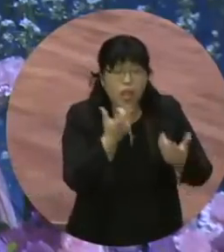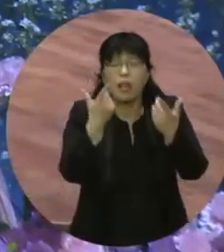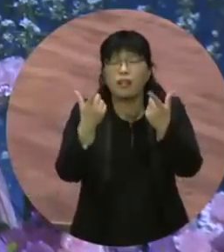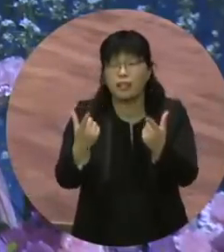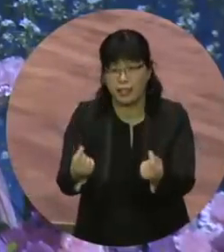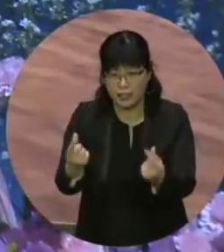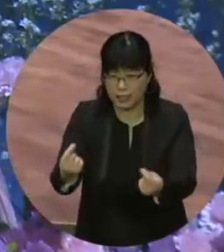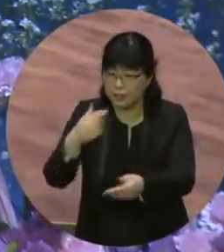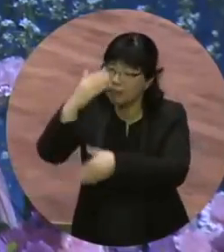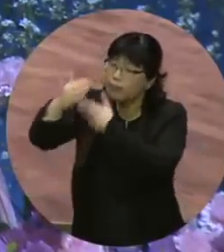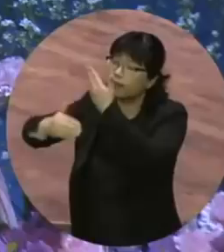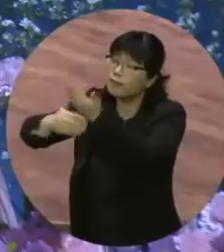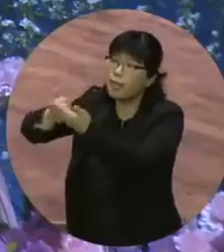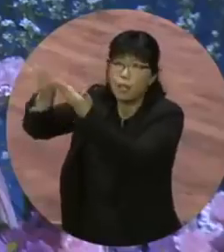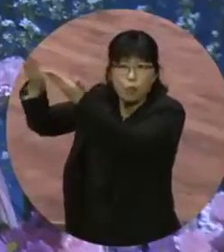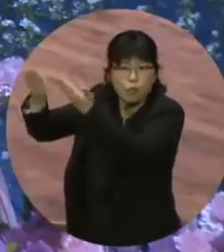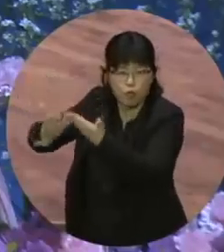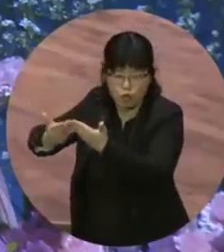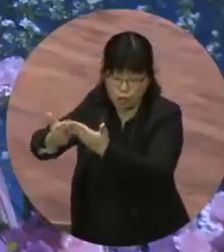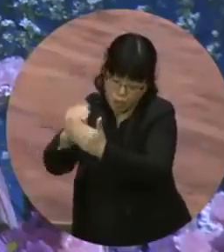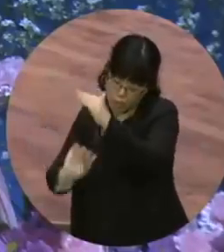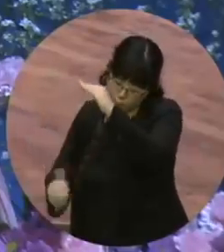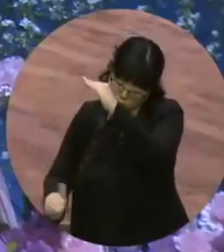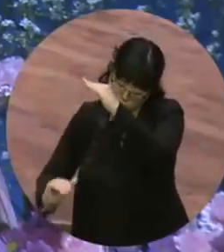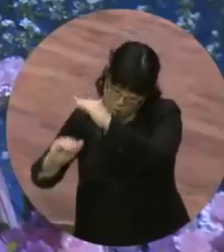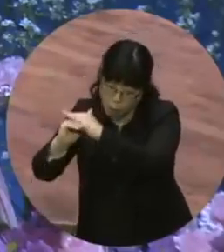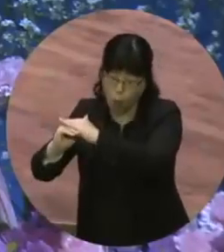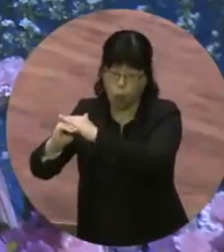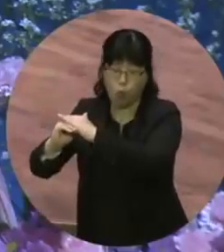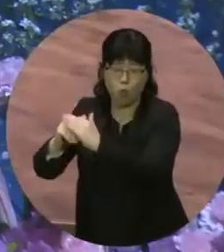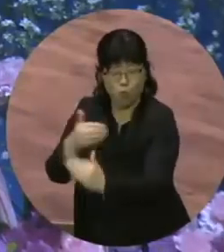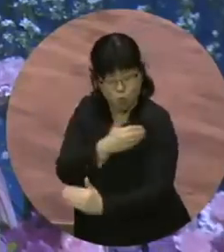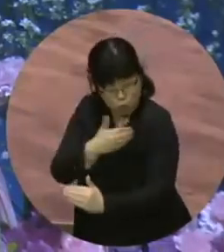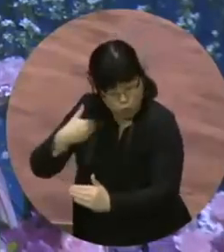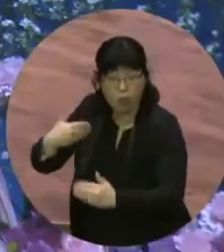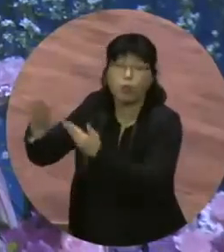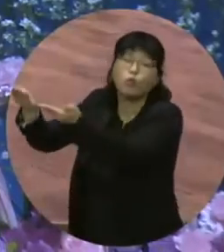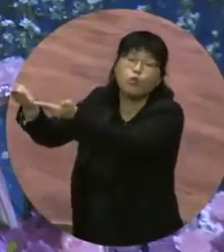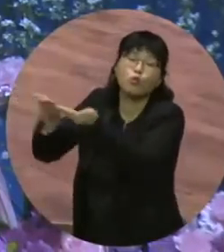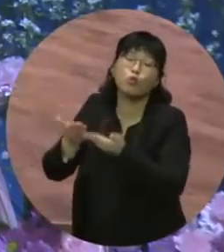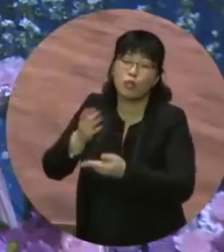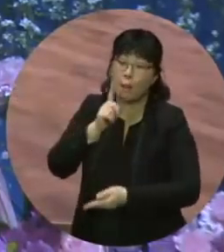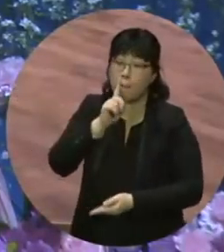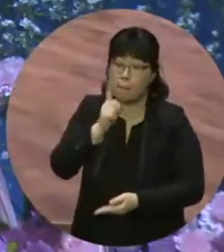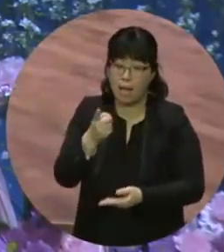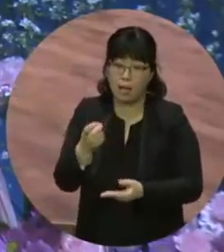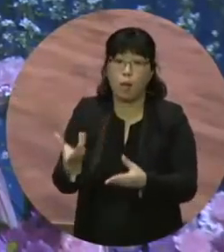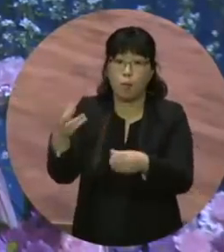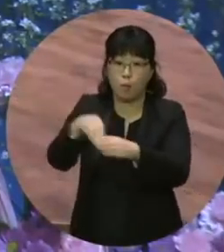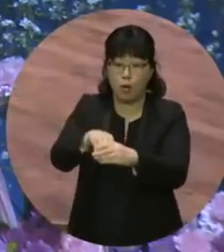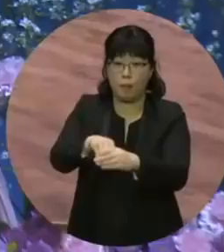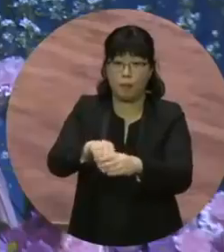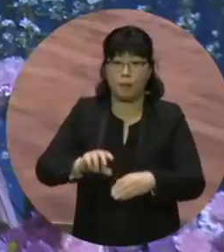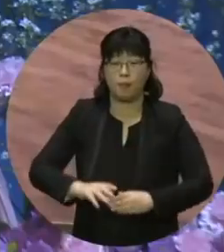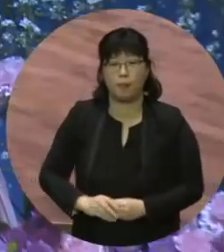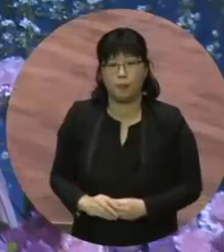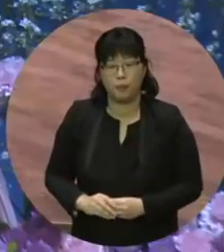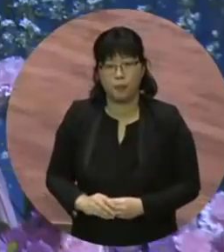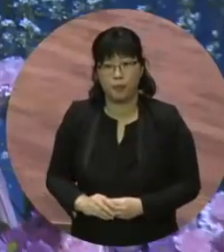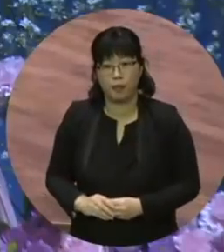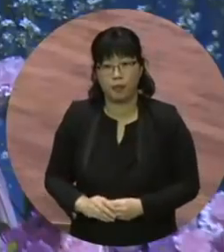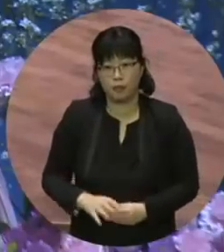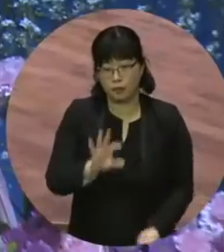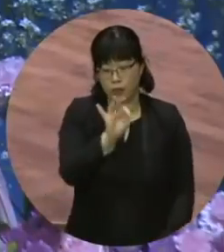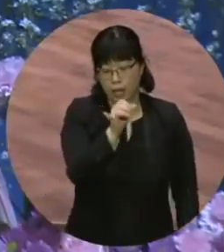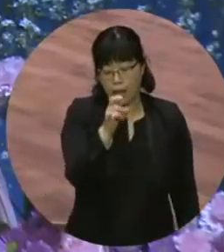의미예요. 엘사다이. 채워주시고 싸매주시는. 성경에 보면 엘사다이라는 하나님의 이름이 제일